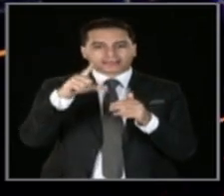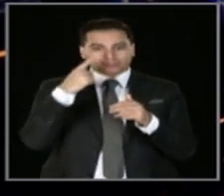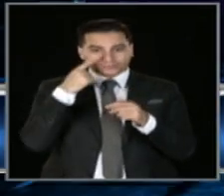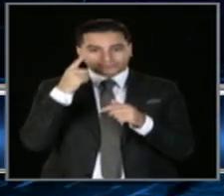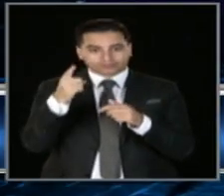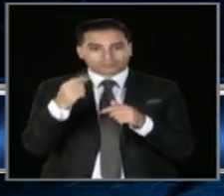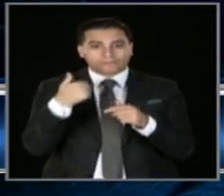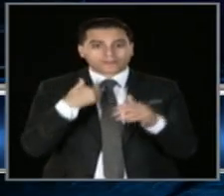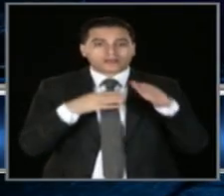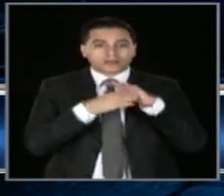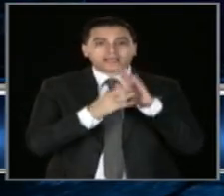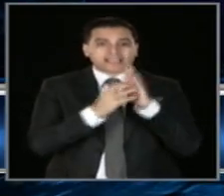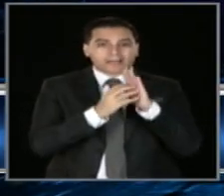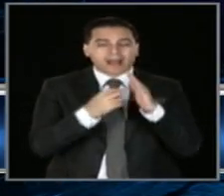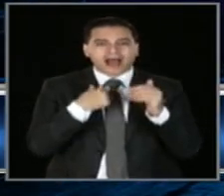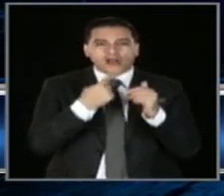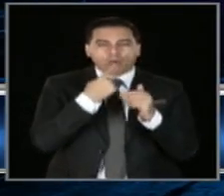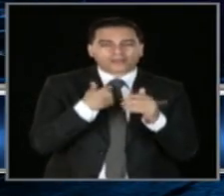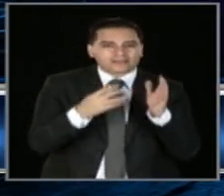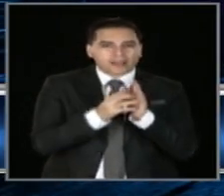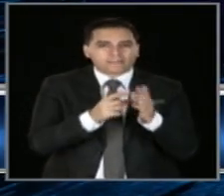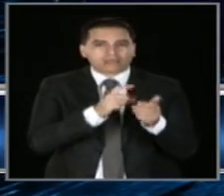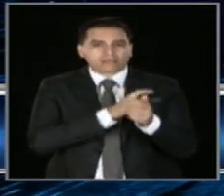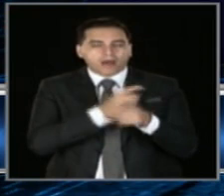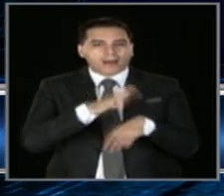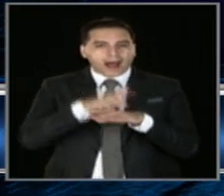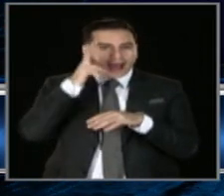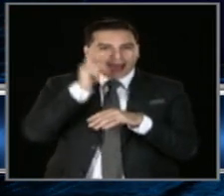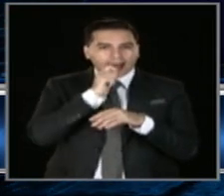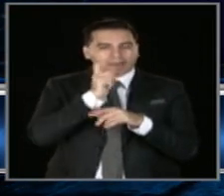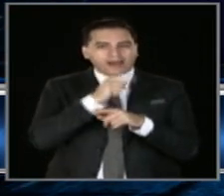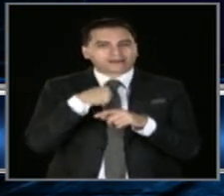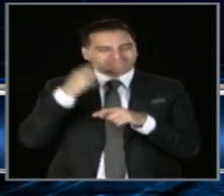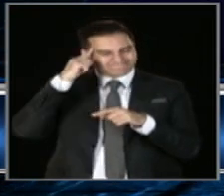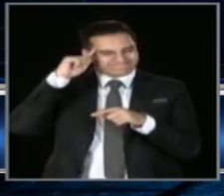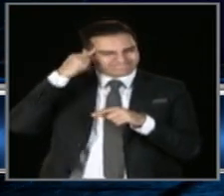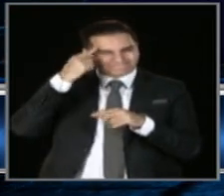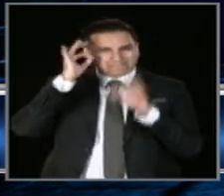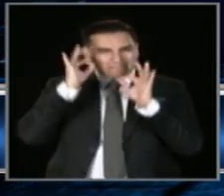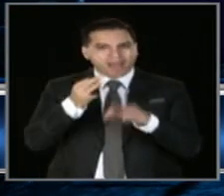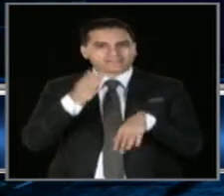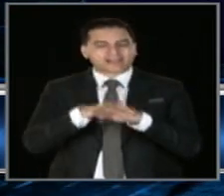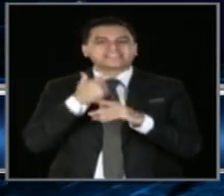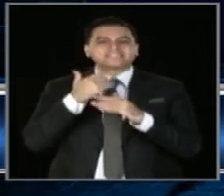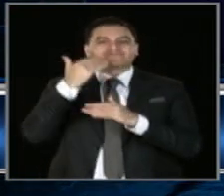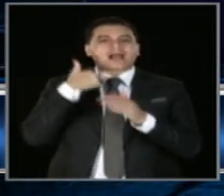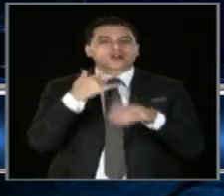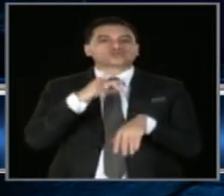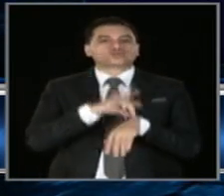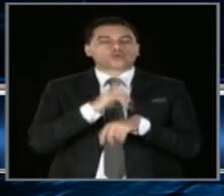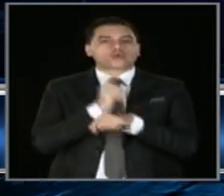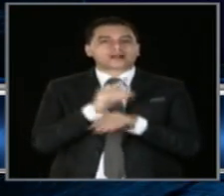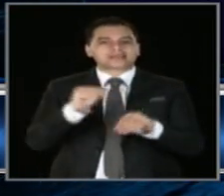قلت لا مش هكتفي بصراحة ان انا مجرد اطالب اعلام، لا كان عندي هدف ان انا اكون معيد في الجامعة، وبالفعل